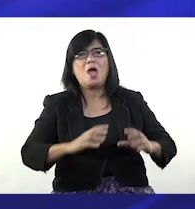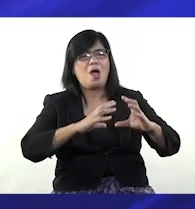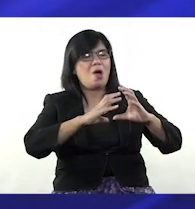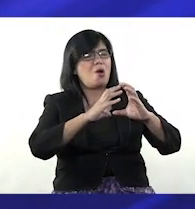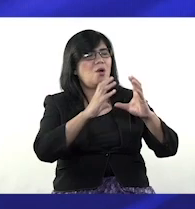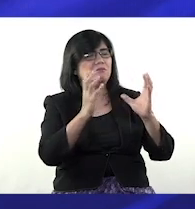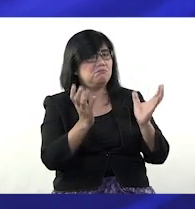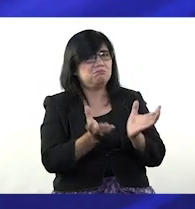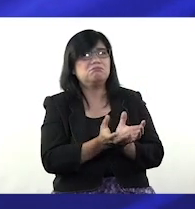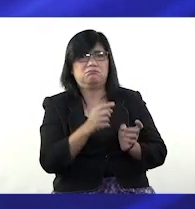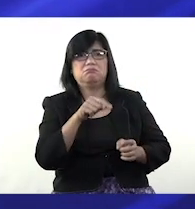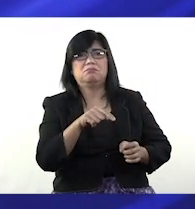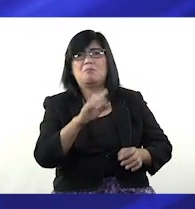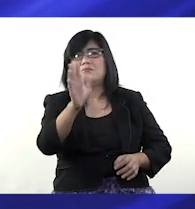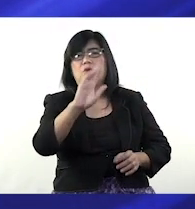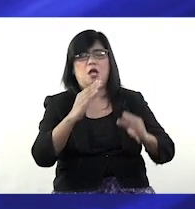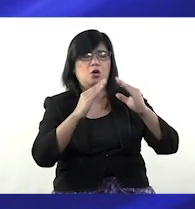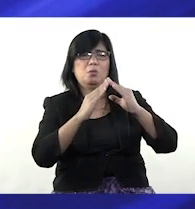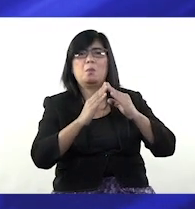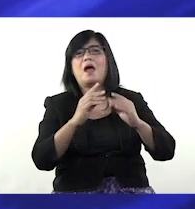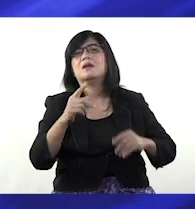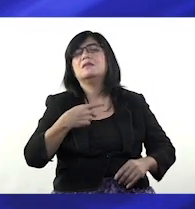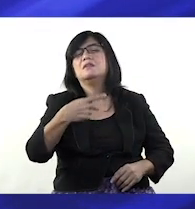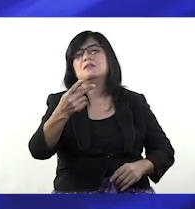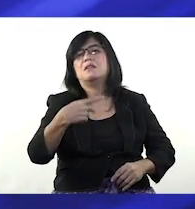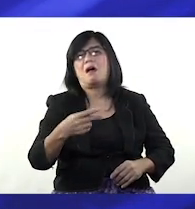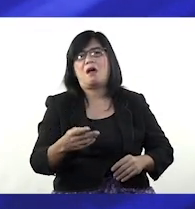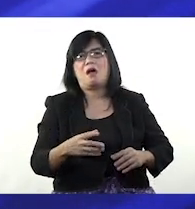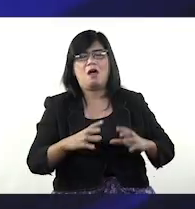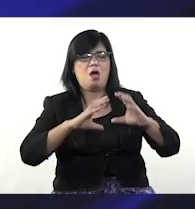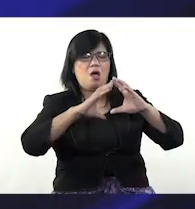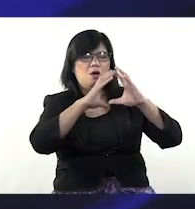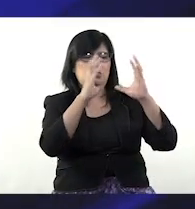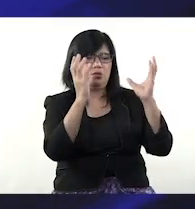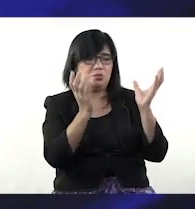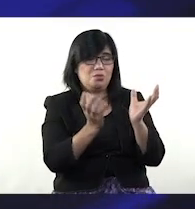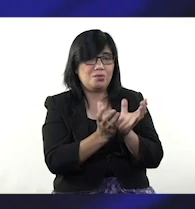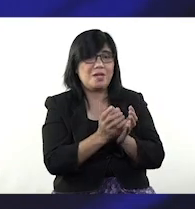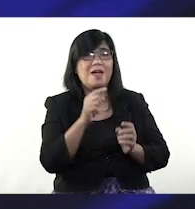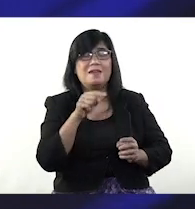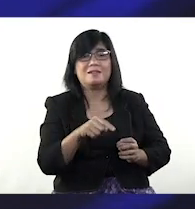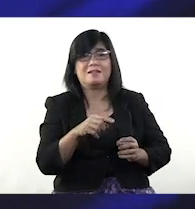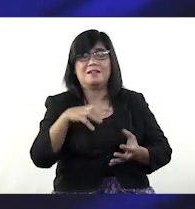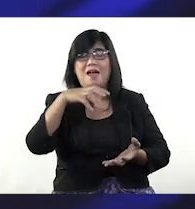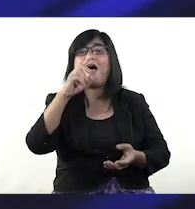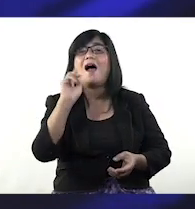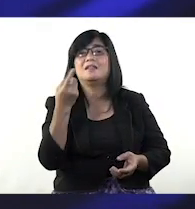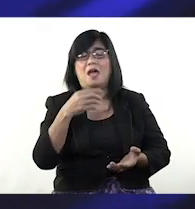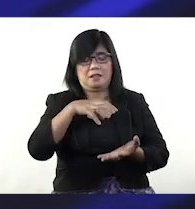mahou Hai this world is my work lele tempat seconds